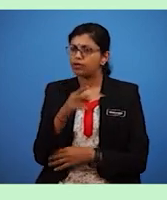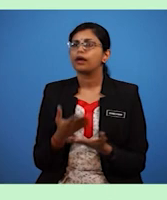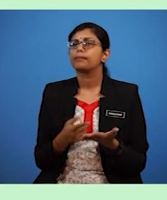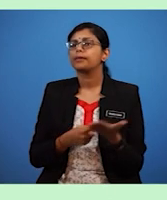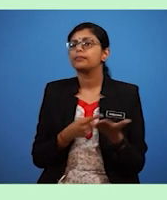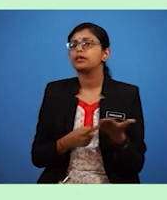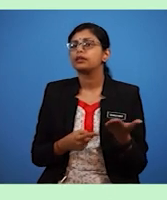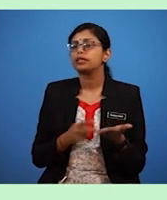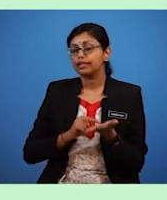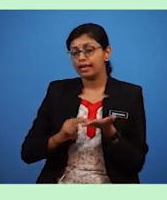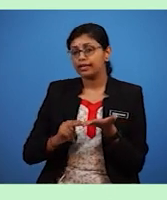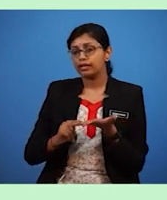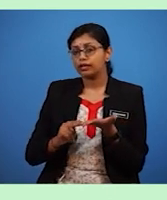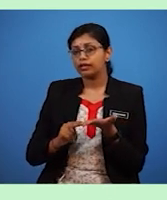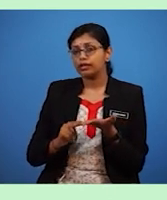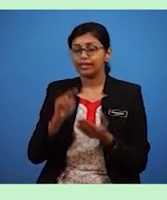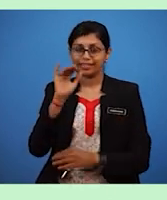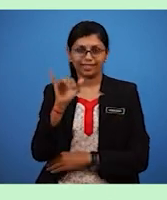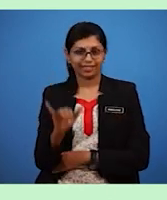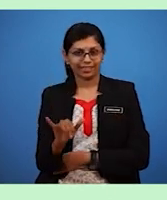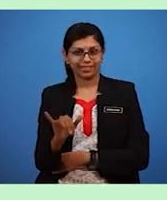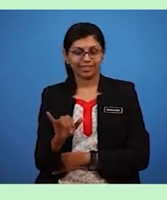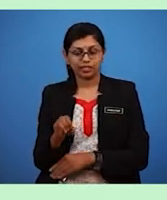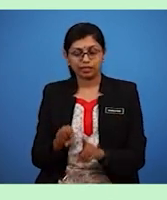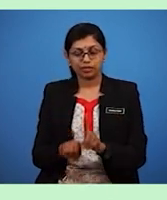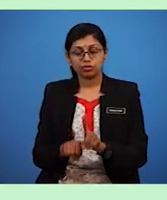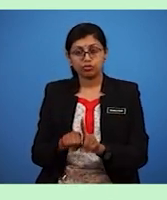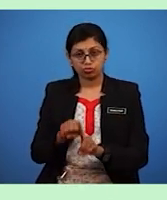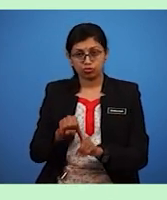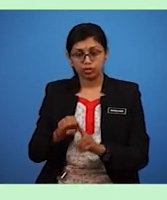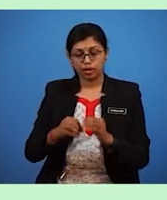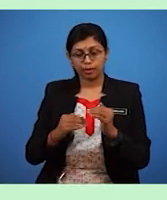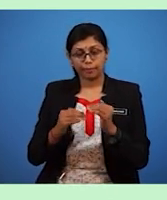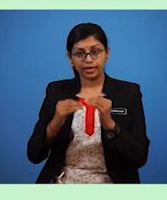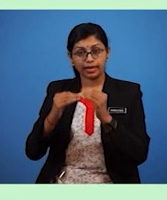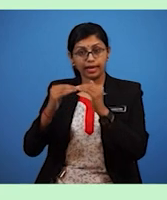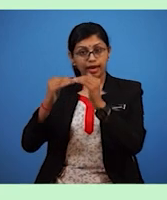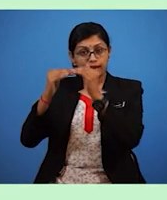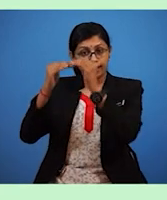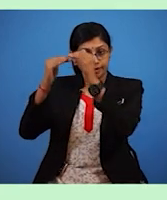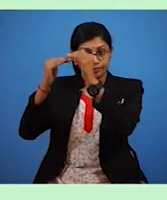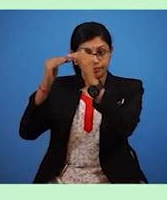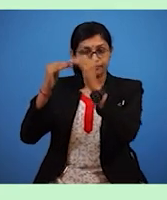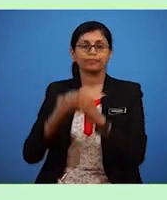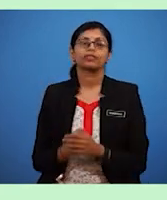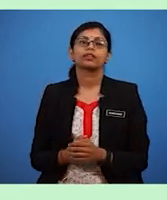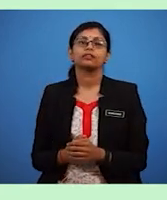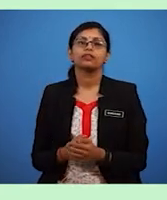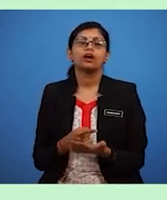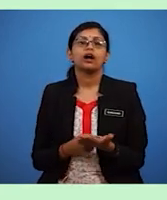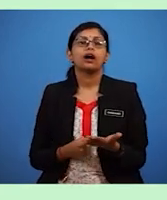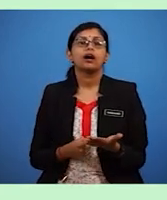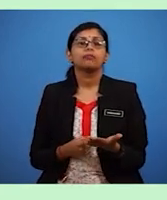nilainya? Ya, suhu meningkat dalam eksperimen ini. Apakah